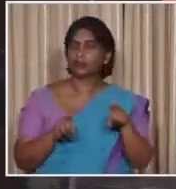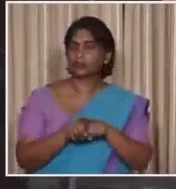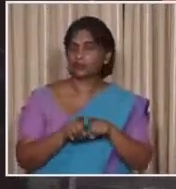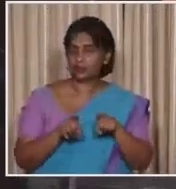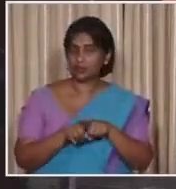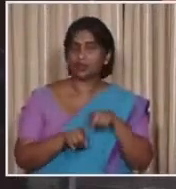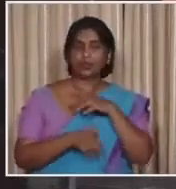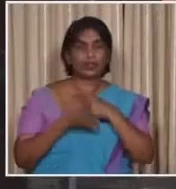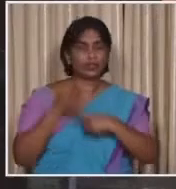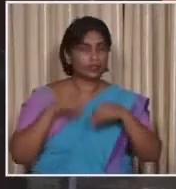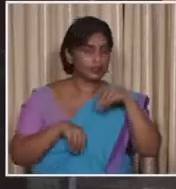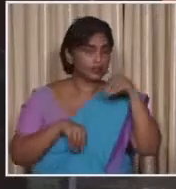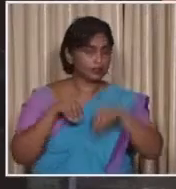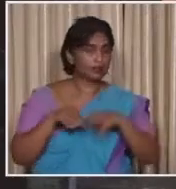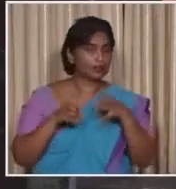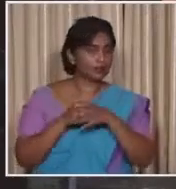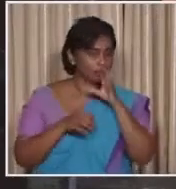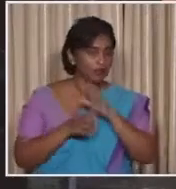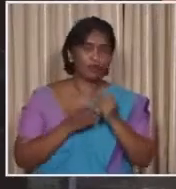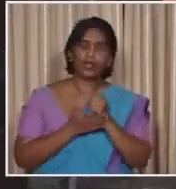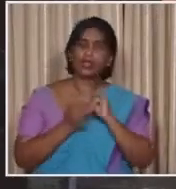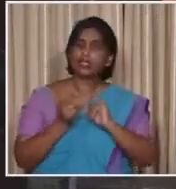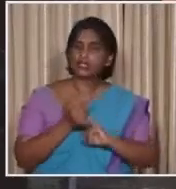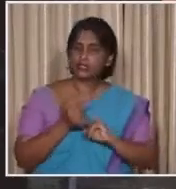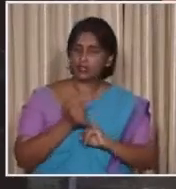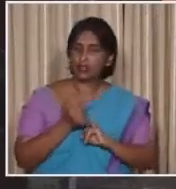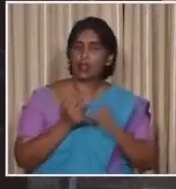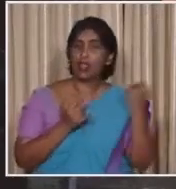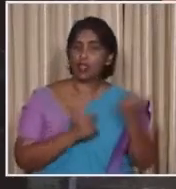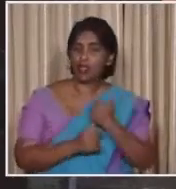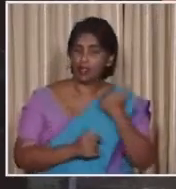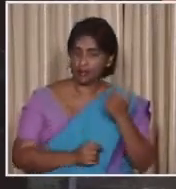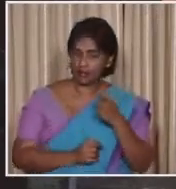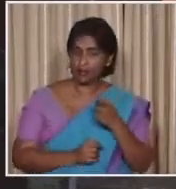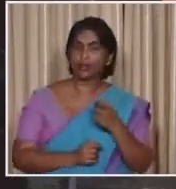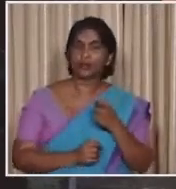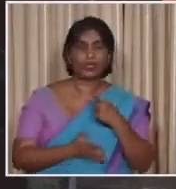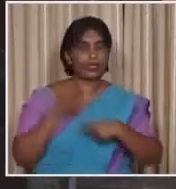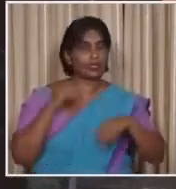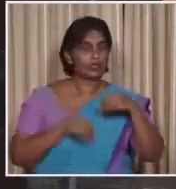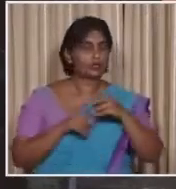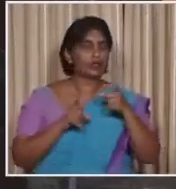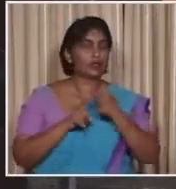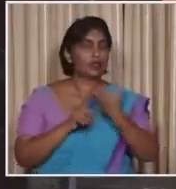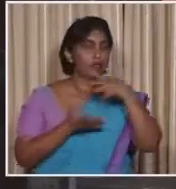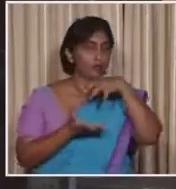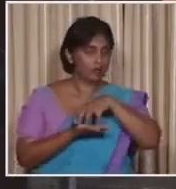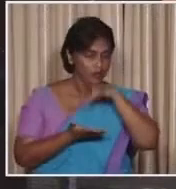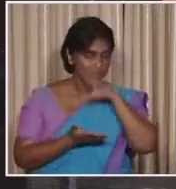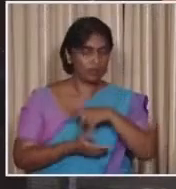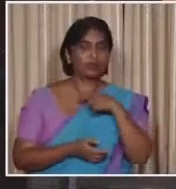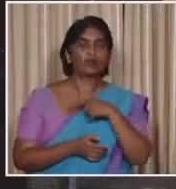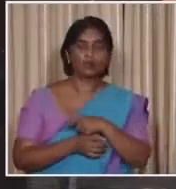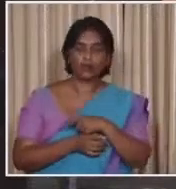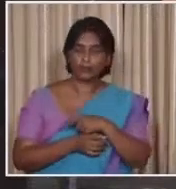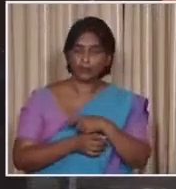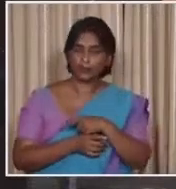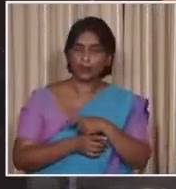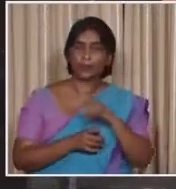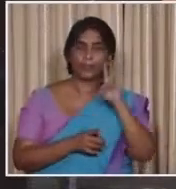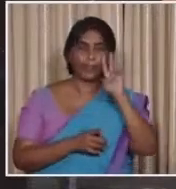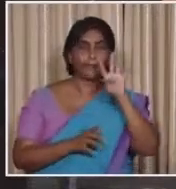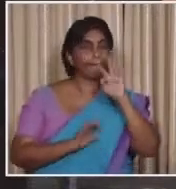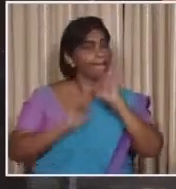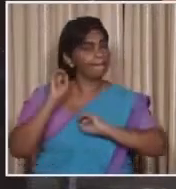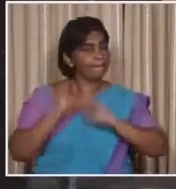ดัลตกุฎียาคบุมเชิร์วัลเล่ย์เล่ผู้ดีโอรูเทิดดัลตกุฎียาเยมูรุวาคีคินเดียร์วัตินาลีบีดัมชิงกลามัก